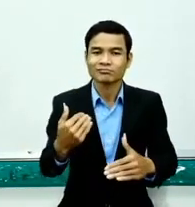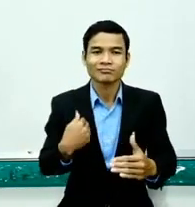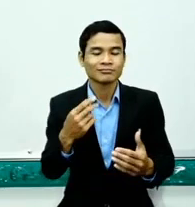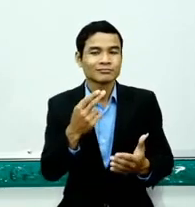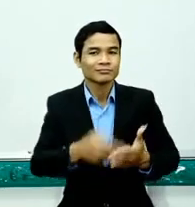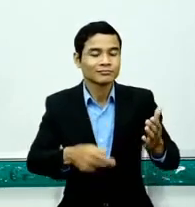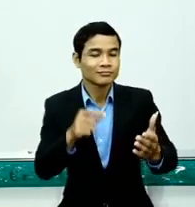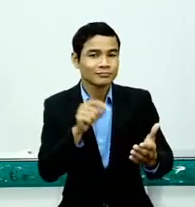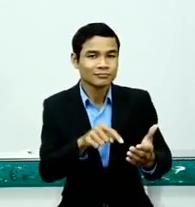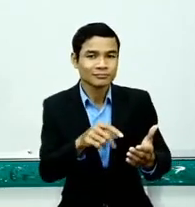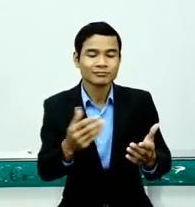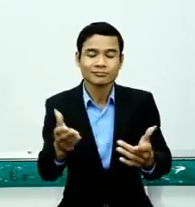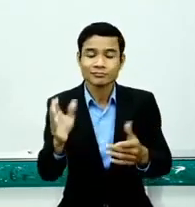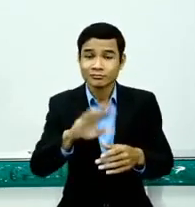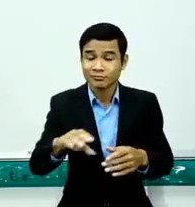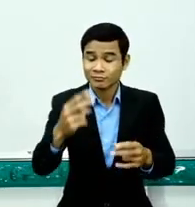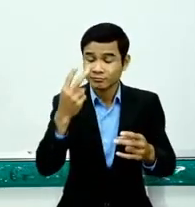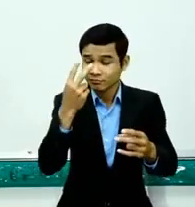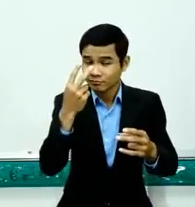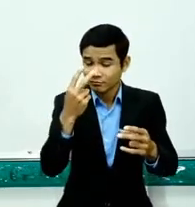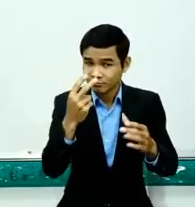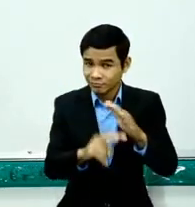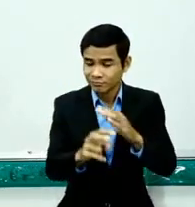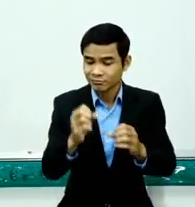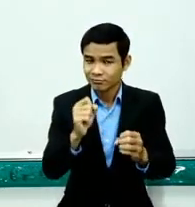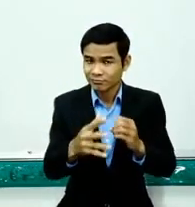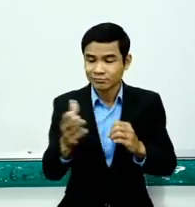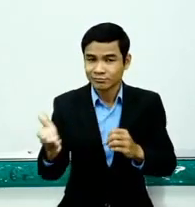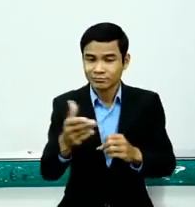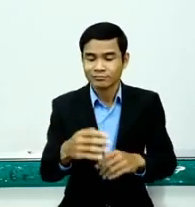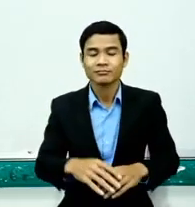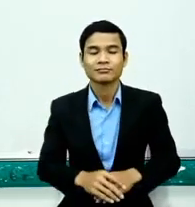ná. Chà, bắt đám tư tí, chà, bắt đám.